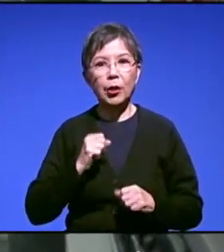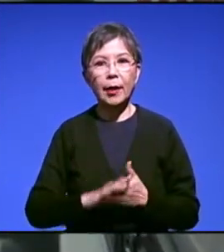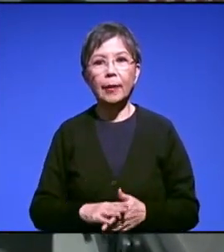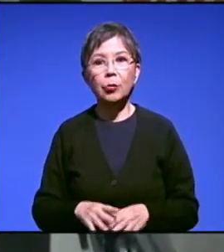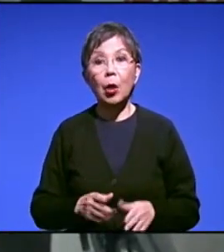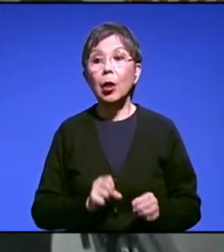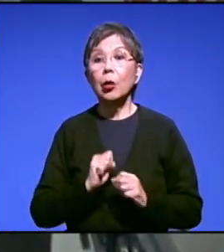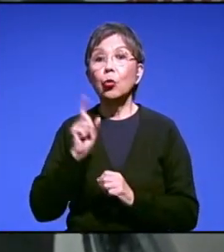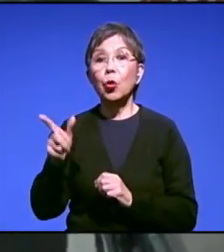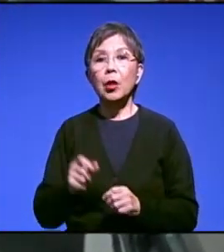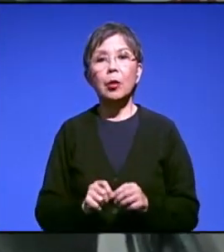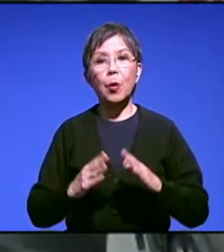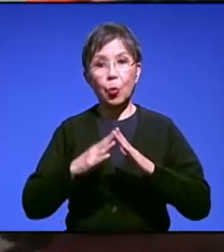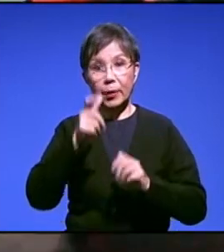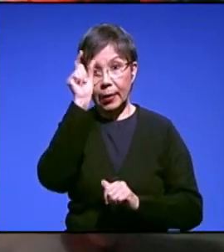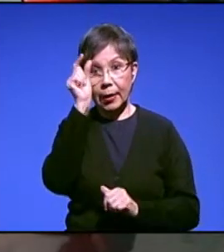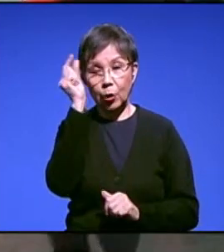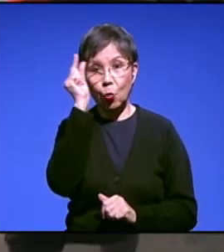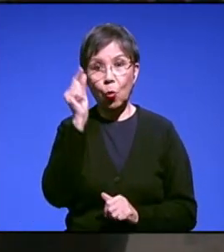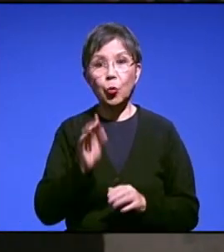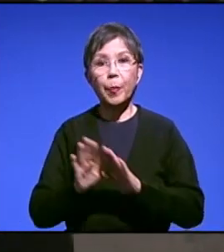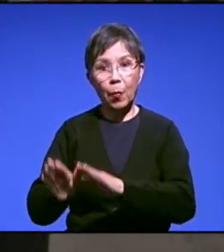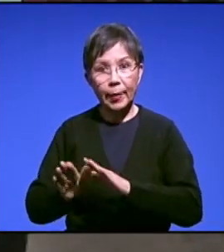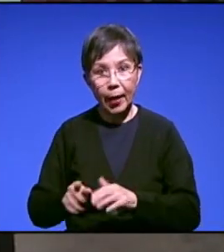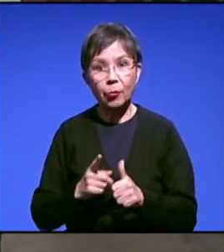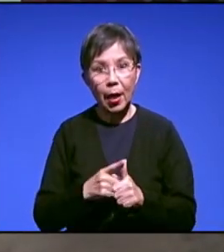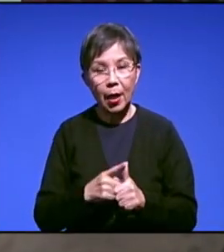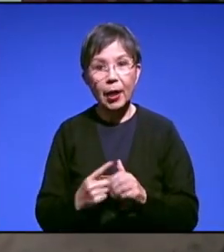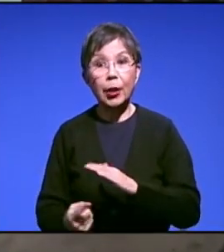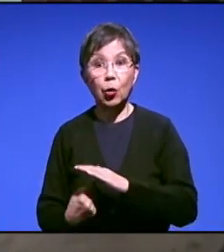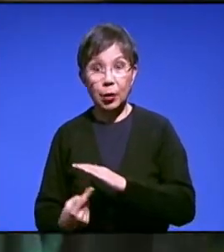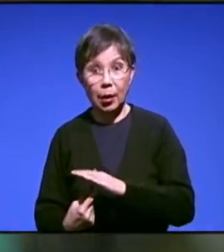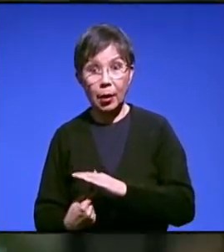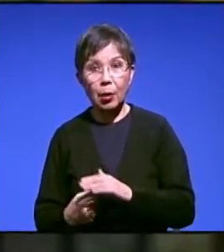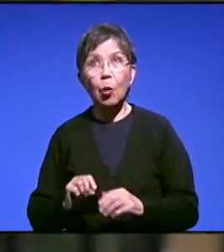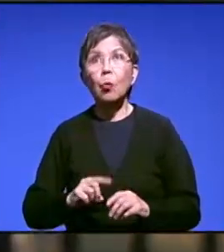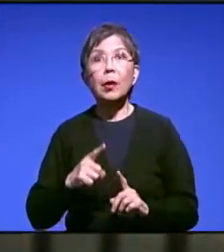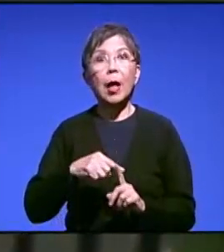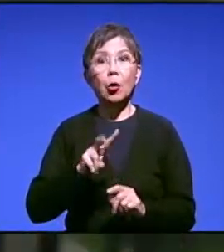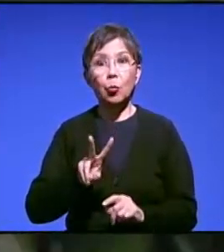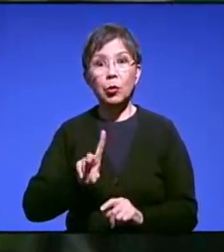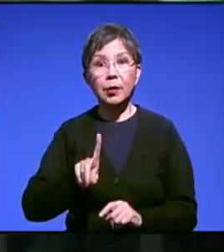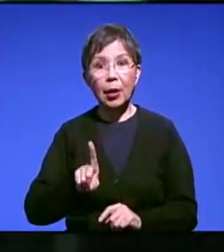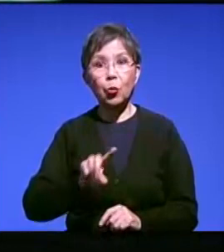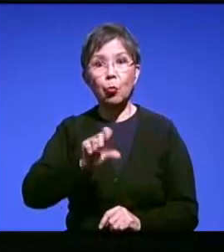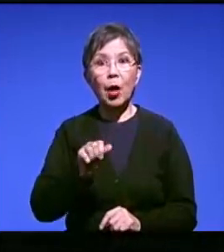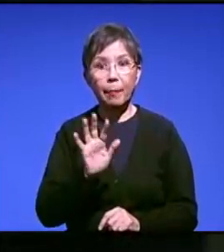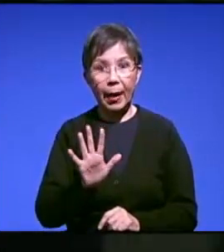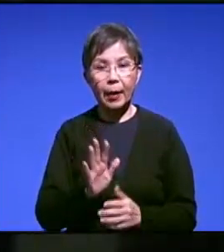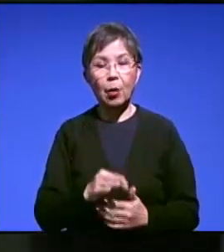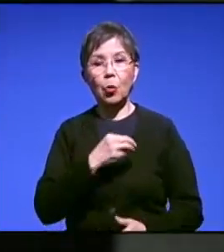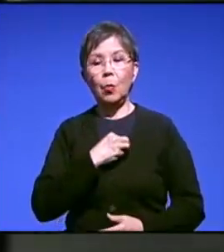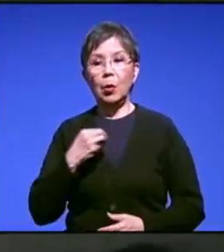kemudian dirujuk ke Rumah Sakit Umum Daerah untuk menjalani perawatan di ruang isolasi sejak 21 Mei lalu. Saat